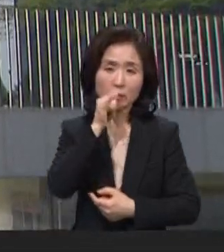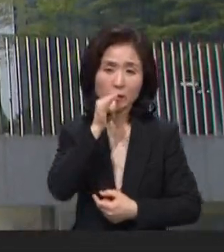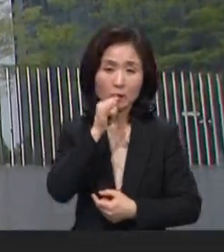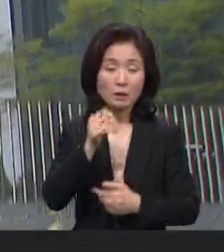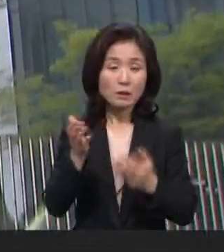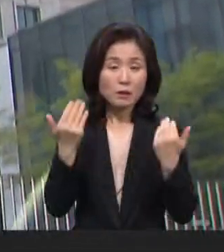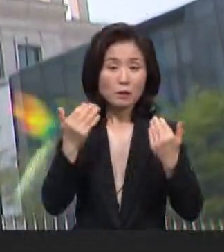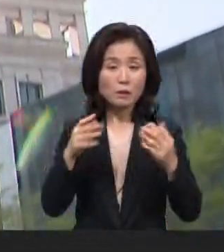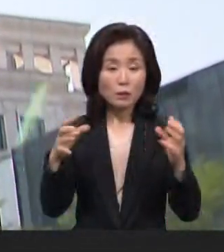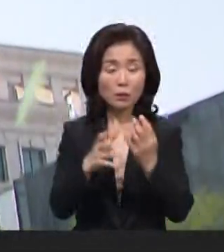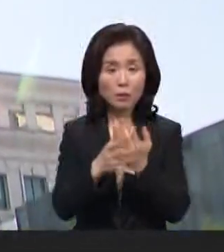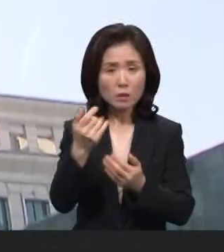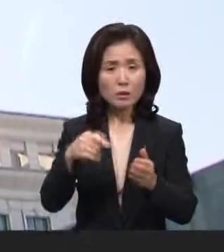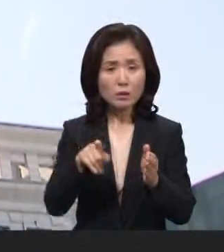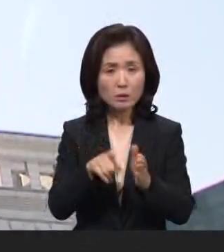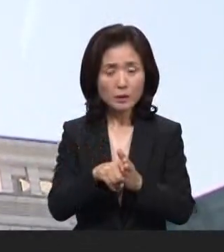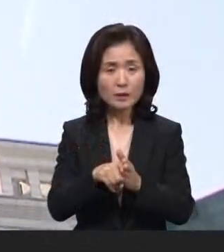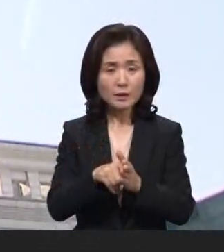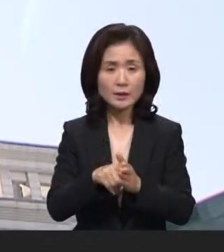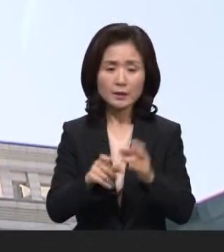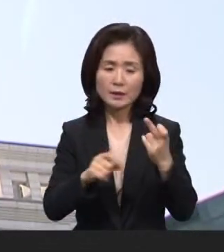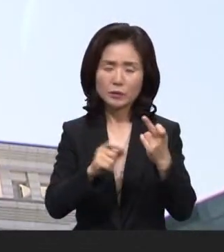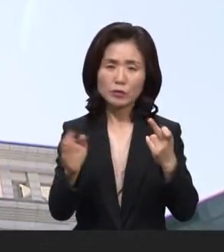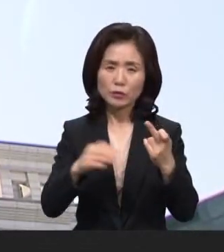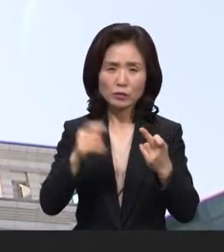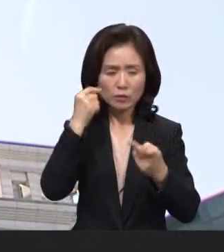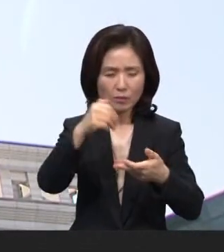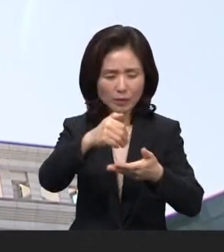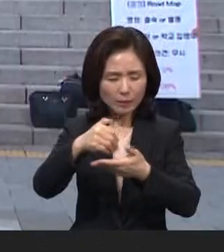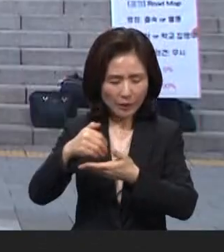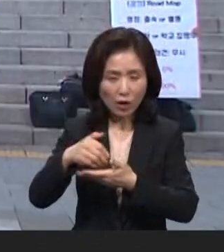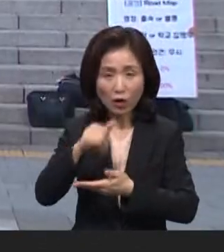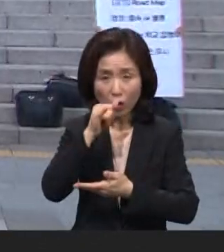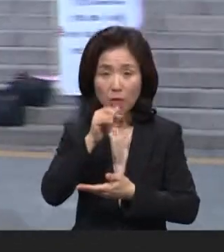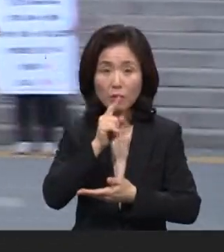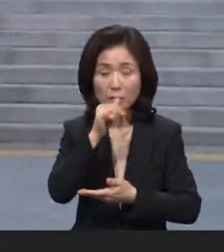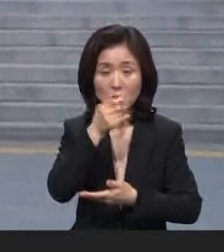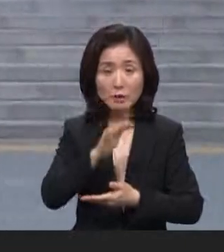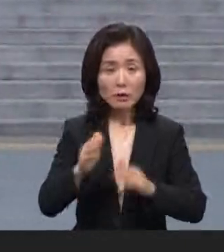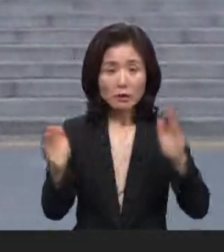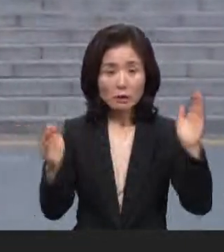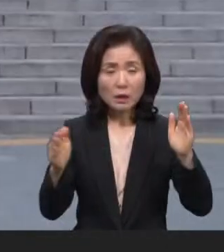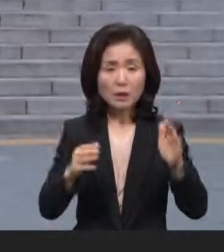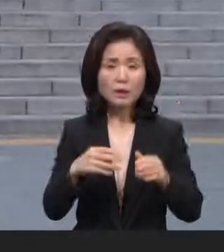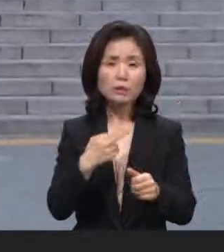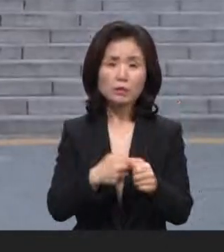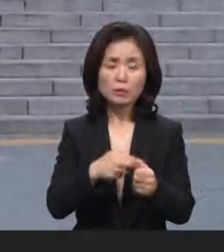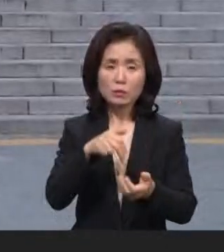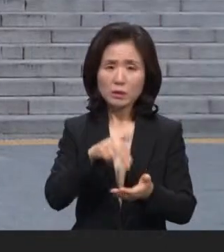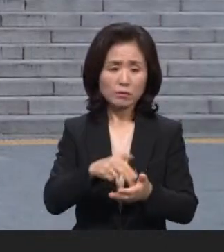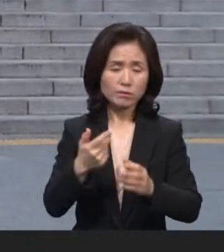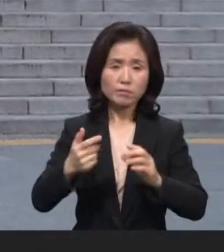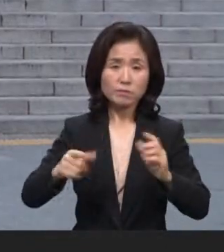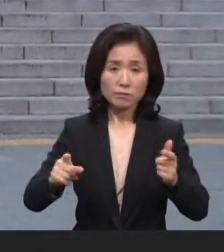위해 지난해 12월부터 의견 수렴 절차를 거쳤다고 주장하고 있지만 학생들과 사범대 교수들의 입장은